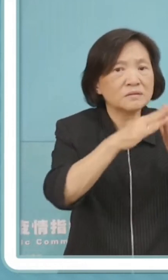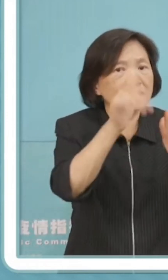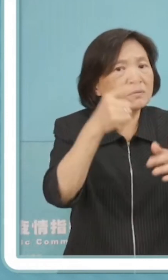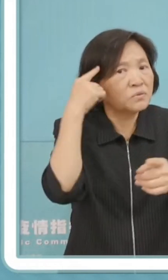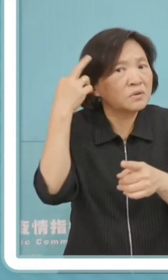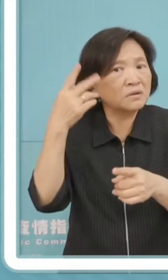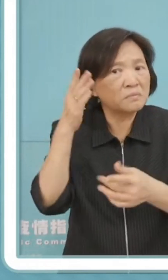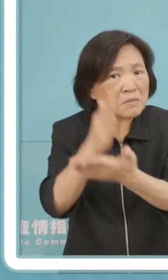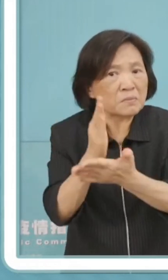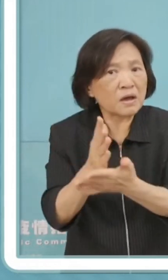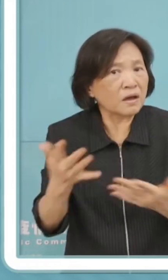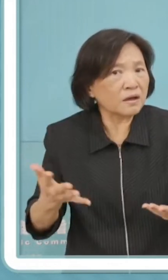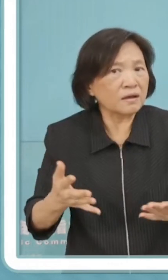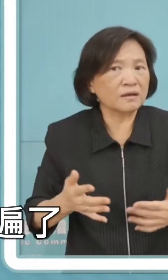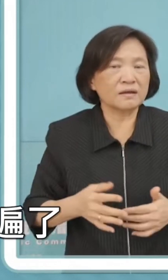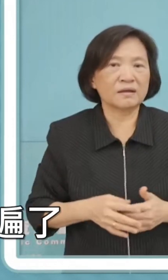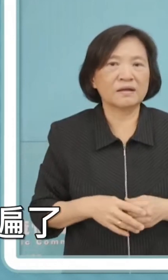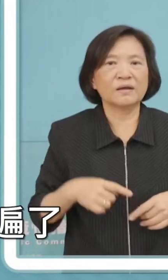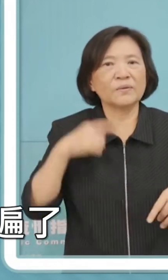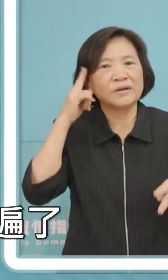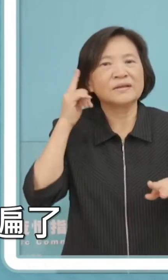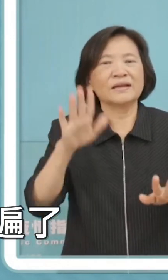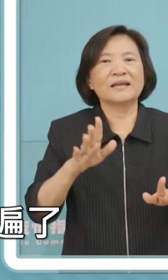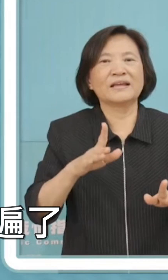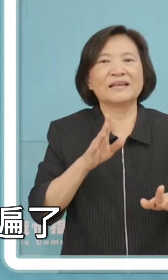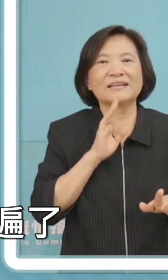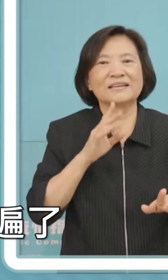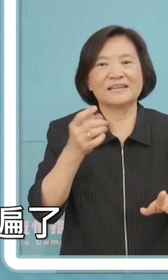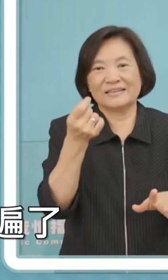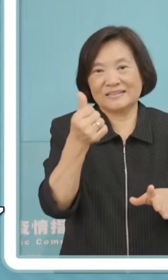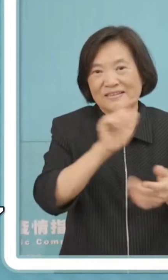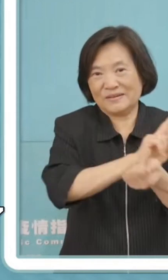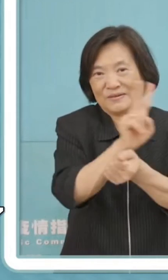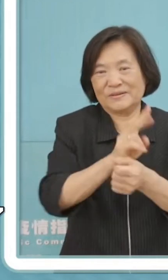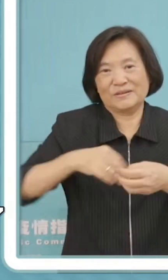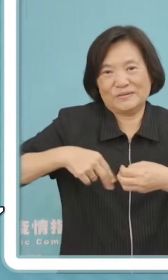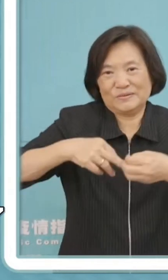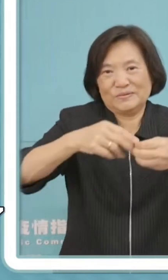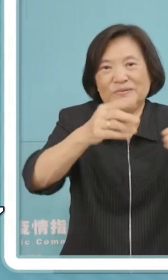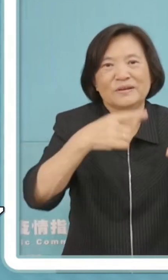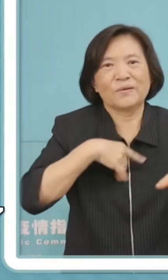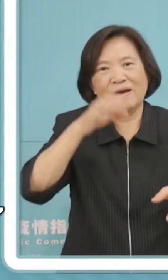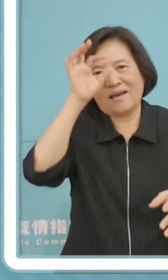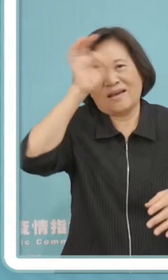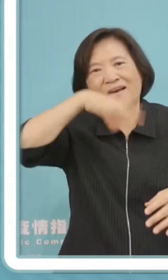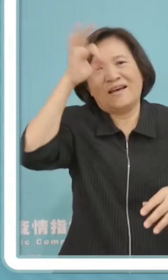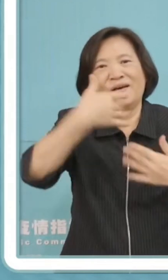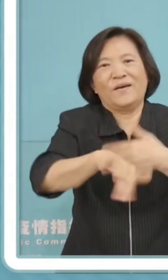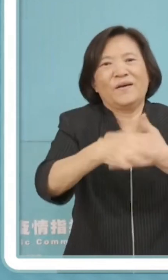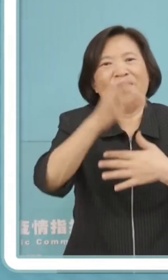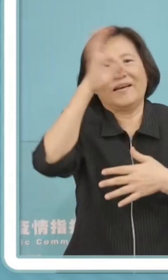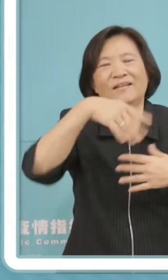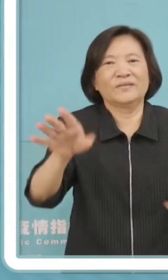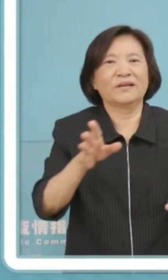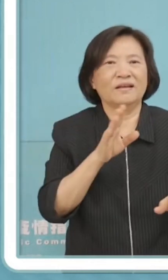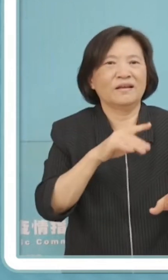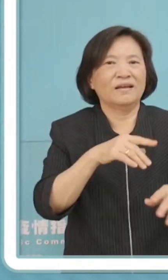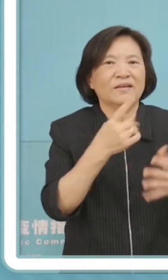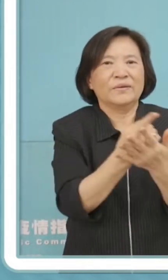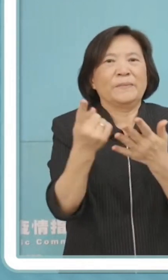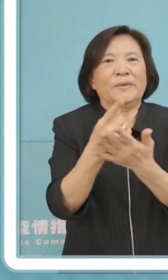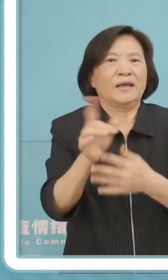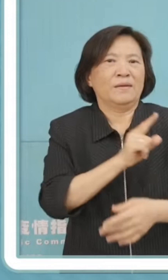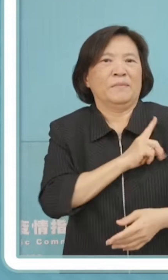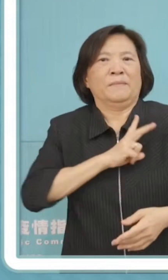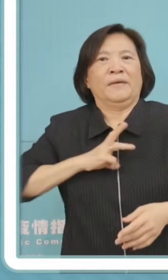法吗？ 我跟你讲哦，那个少林足球已经看太多遍了，我都想不出有什么心梗，你知道？但是哦，